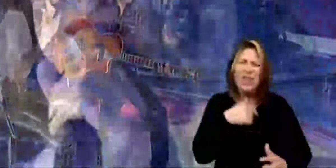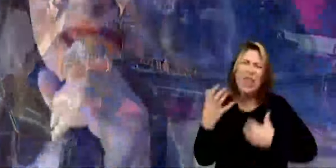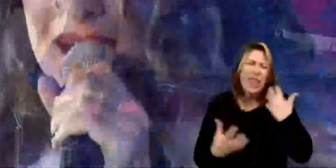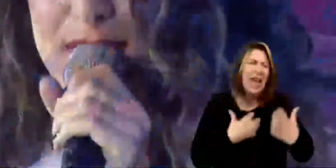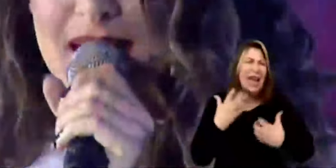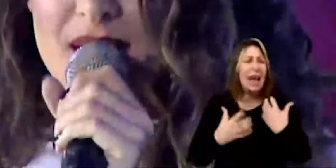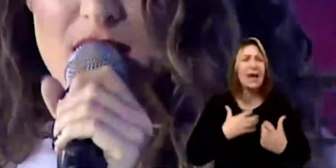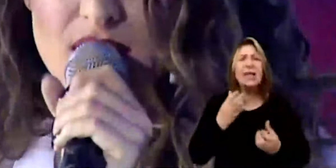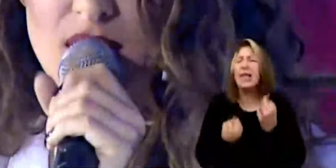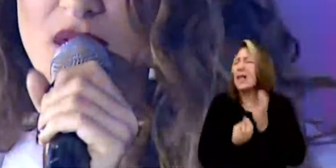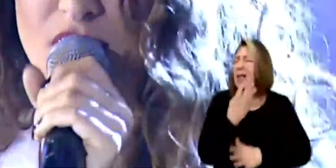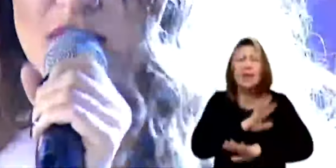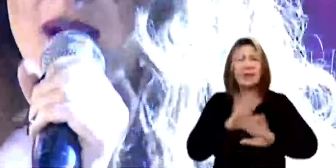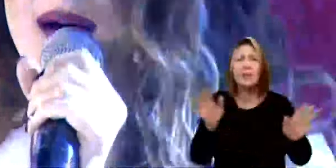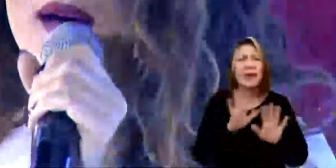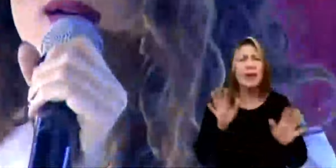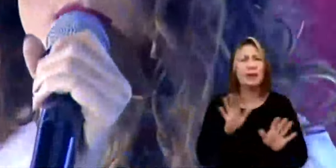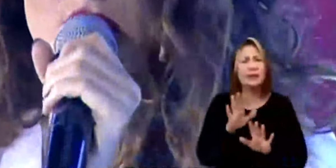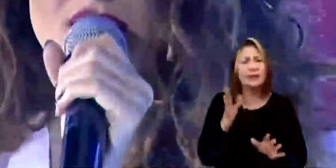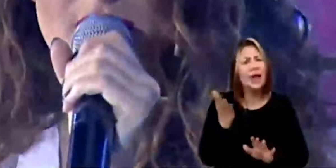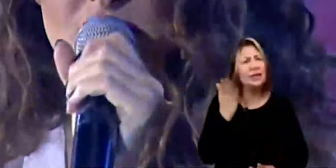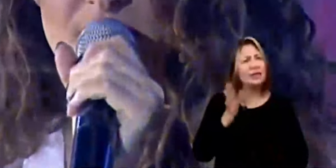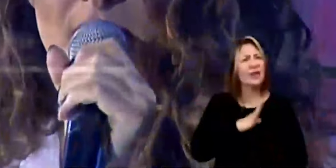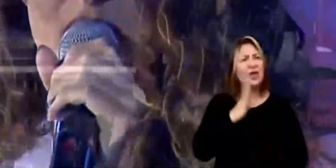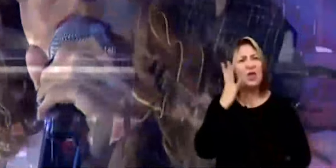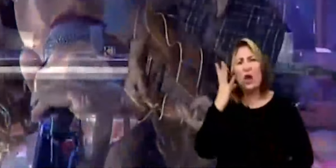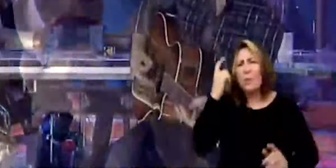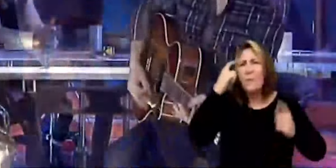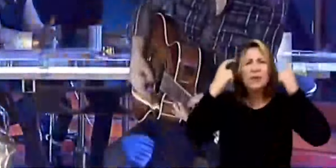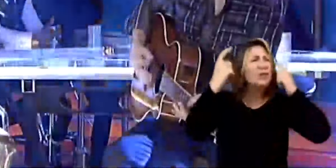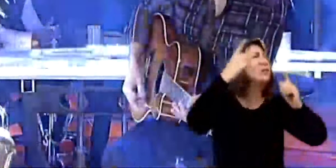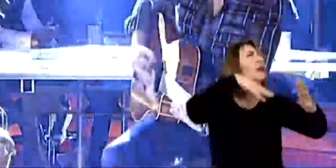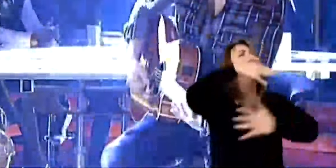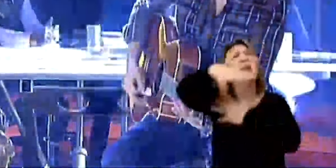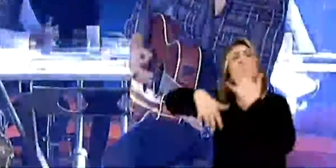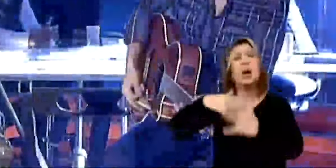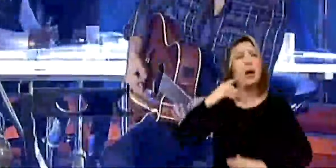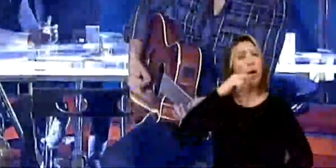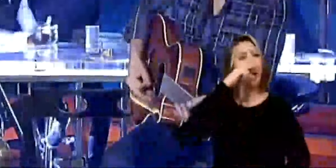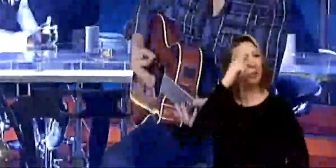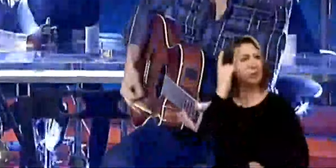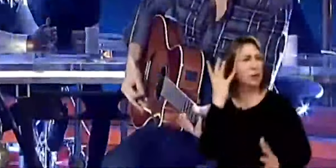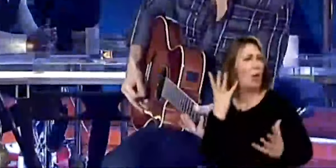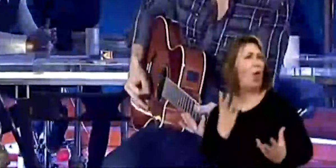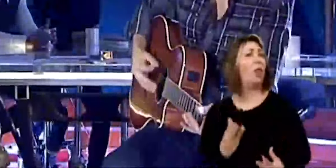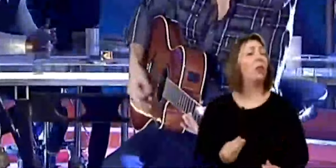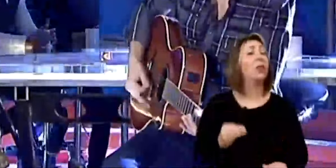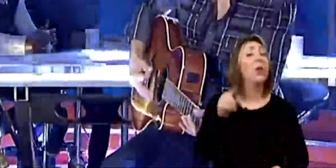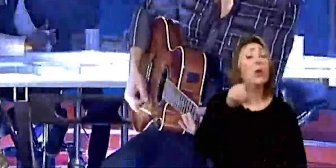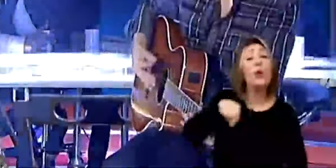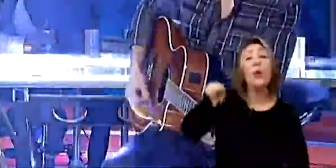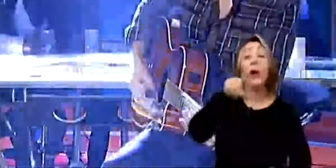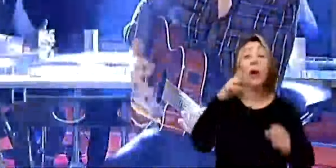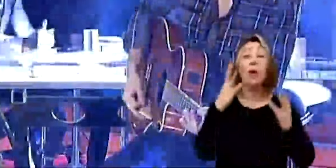yakarlar. Yetmez, dağısı var. Dört başı mamur, asil vakur. Onlardan